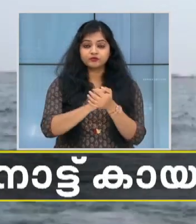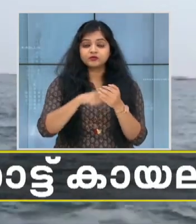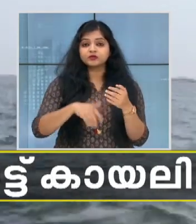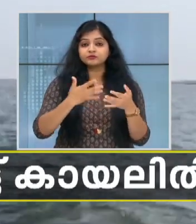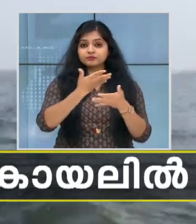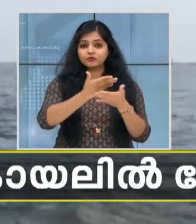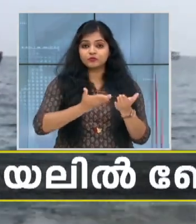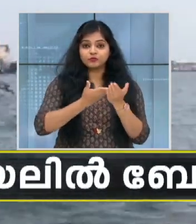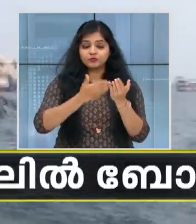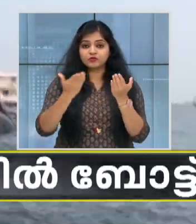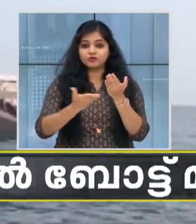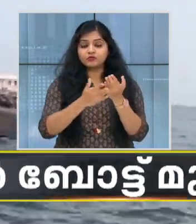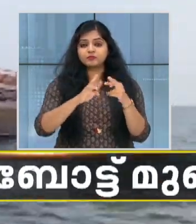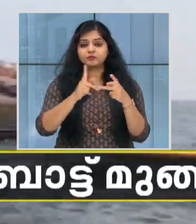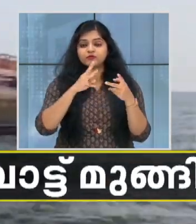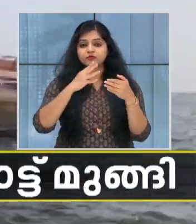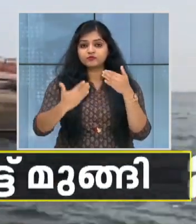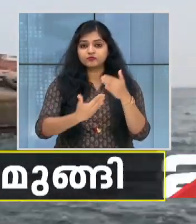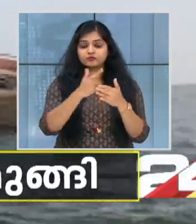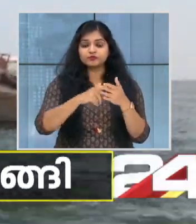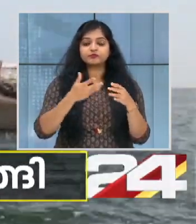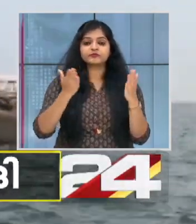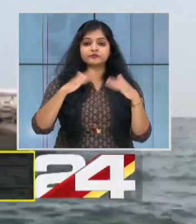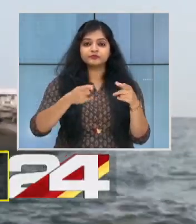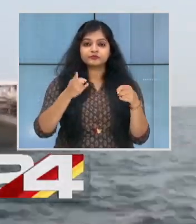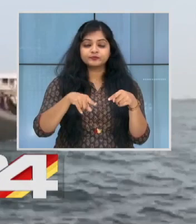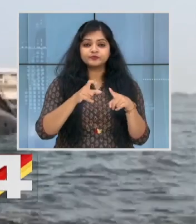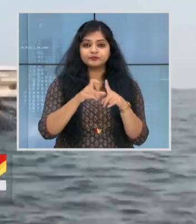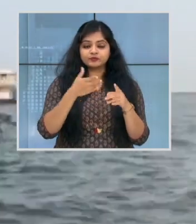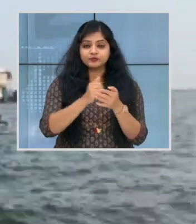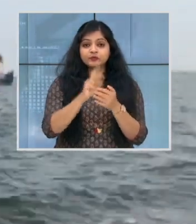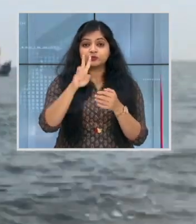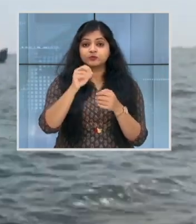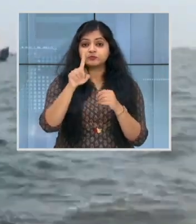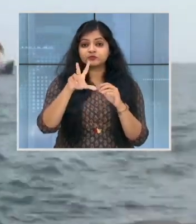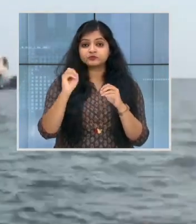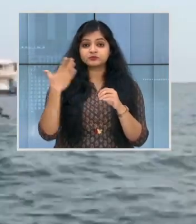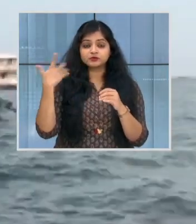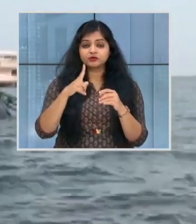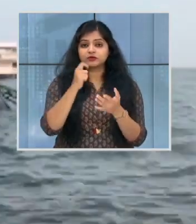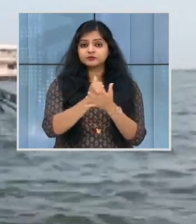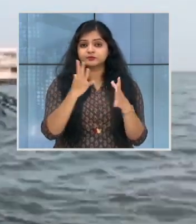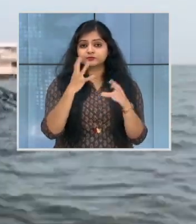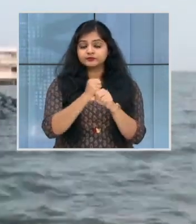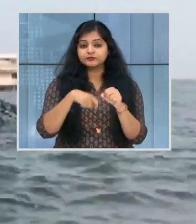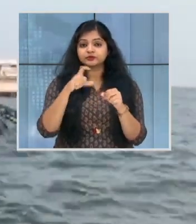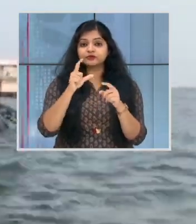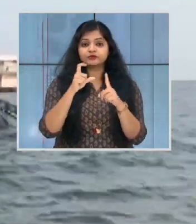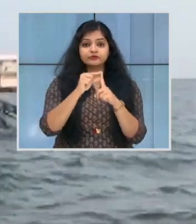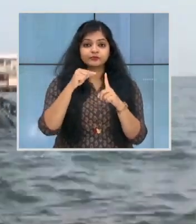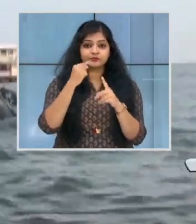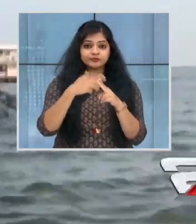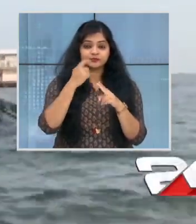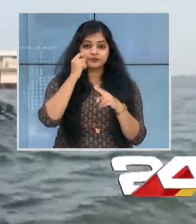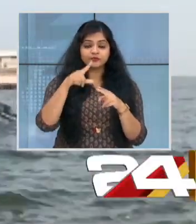കാരണം. 2018 മുതൽ ബോട്ടിന് ലൈസൻസ് ഉണ്ടായിരുന്നില്ലെന്ന് പോർട്ട് ഓഫീസ് പ്രതികരിച്ചു. ചാണ്ടി ഫിലിപ്പിന്റെ ഉടമസ്ഥതയിലുള്ള ബോട്ട്